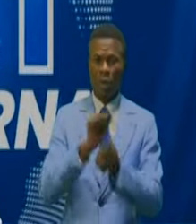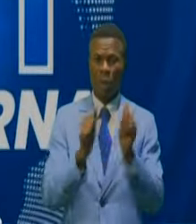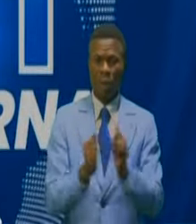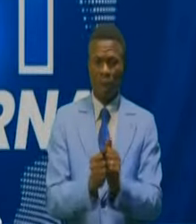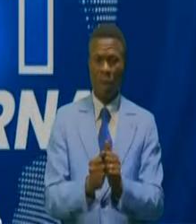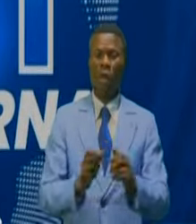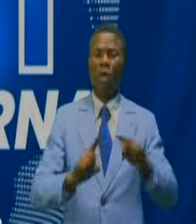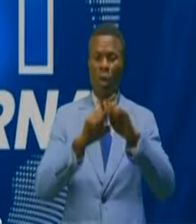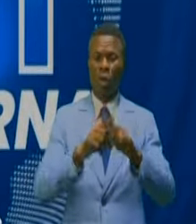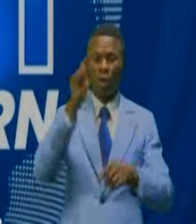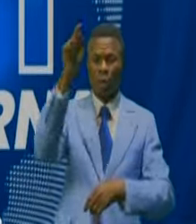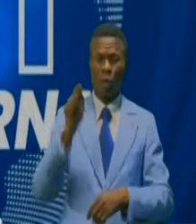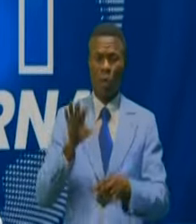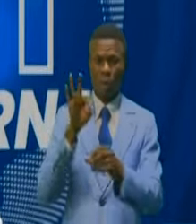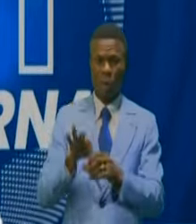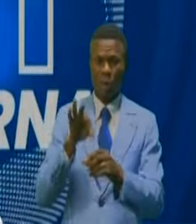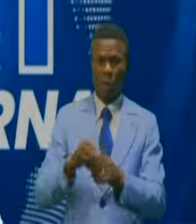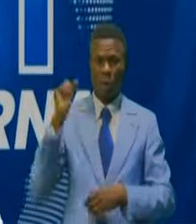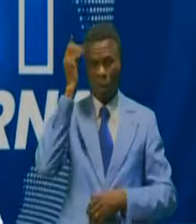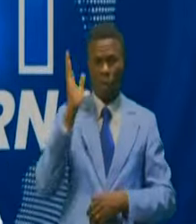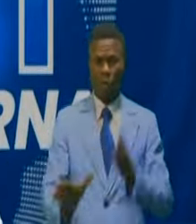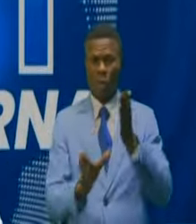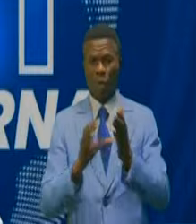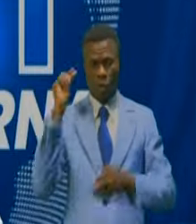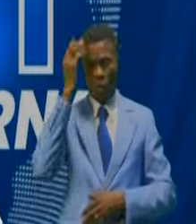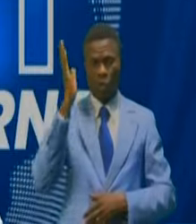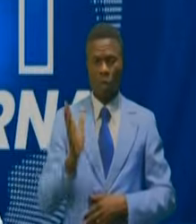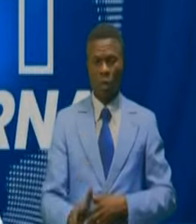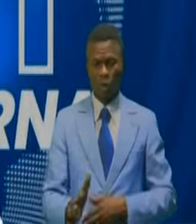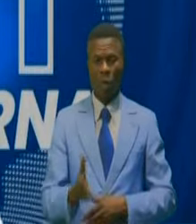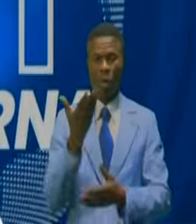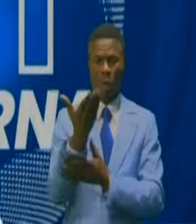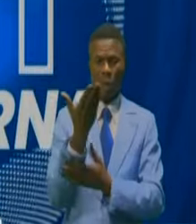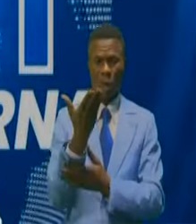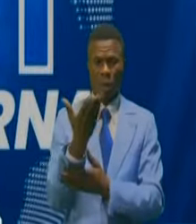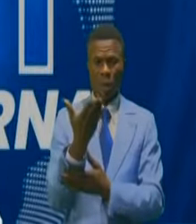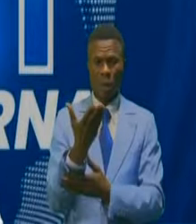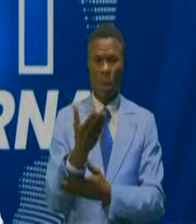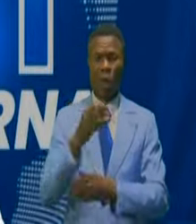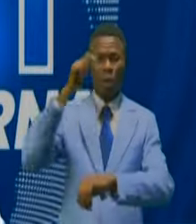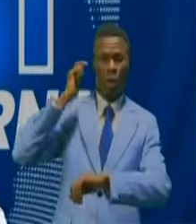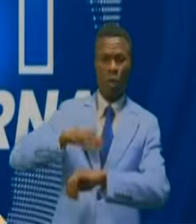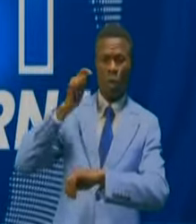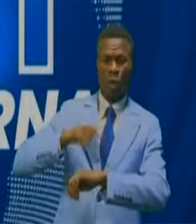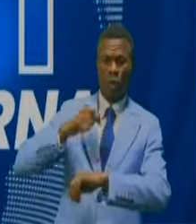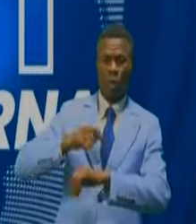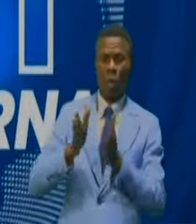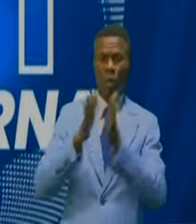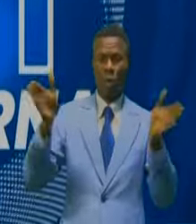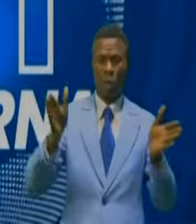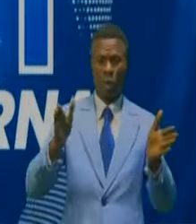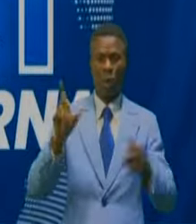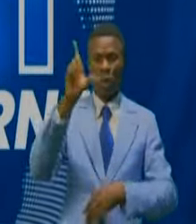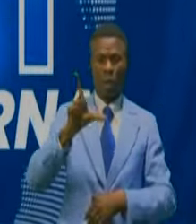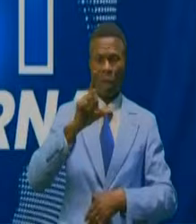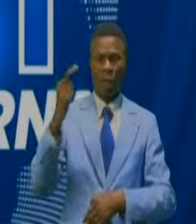des contentieux des résultats de l'élection de gouverneur et vice-gouverneur en appel appellera à son audience publique de ce